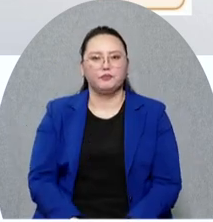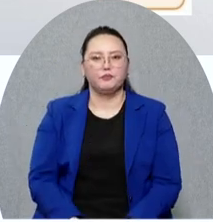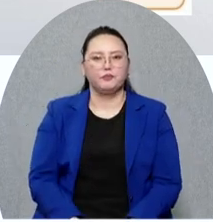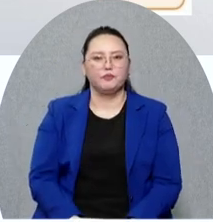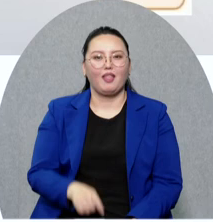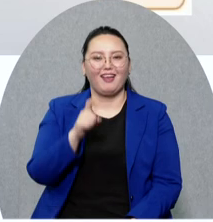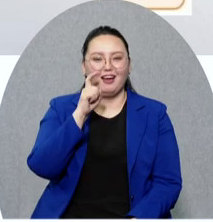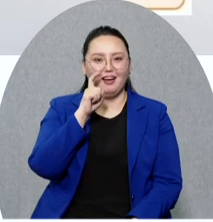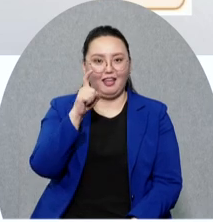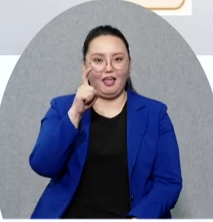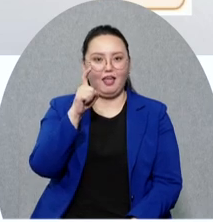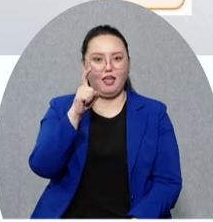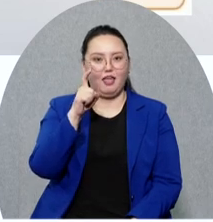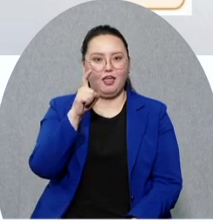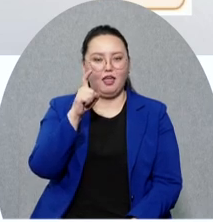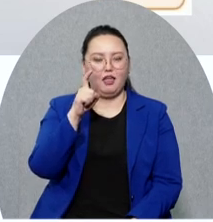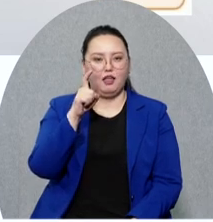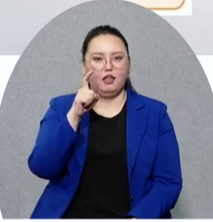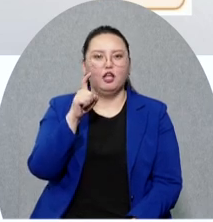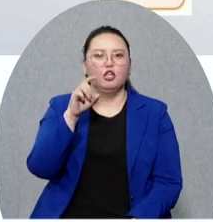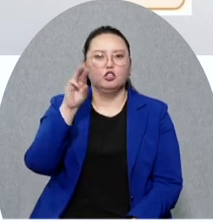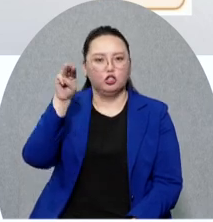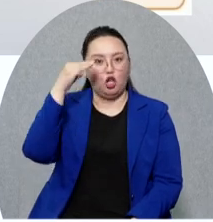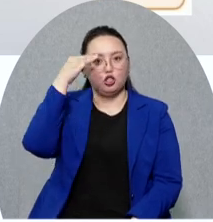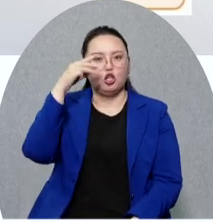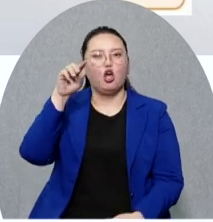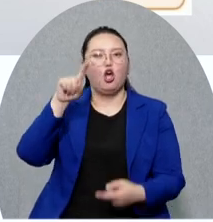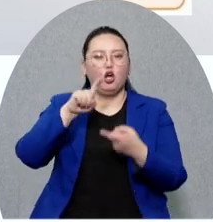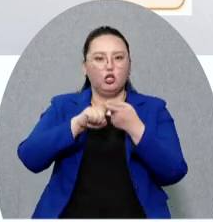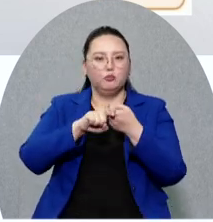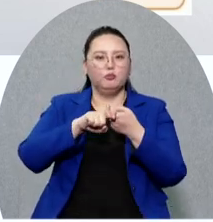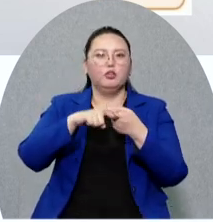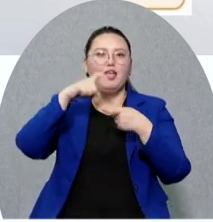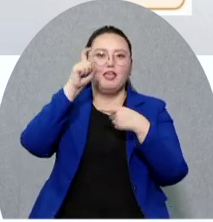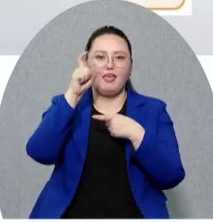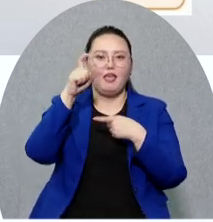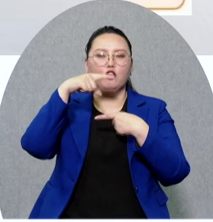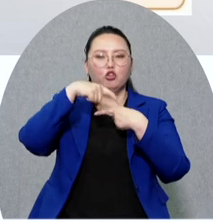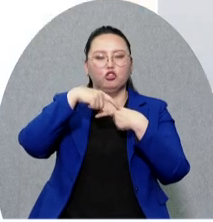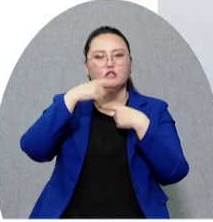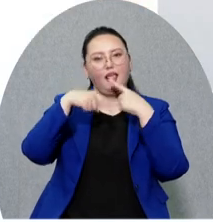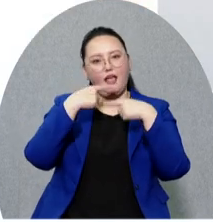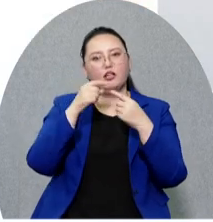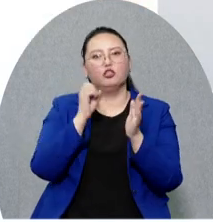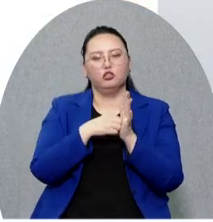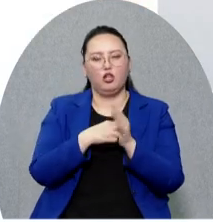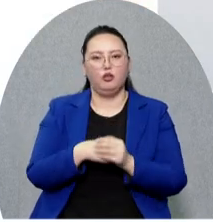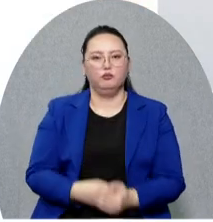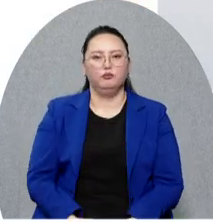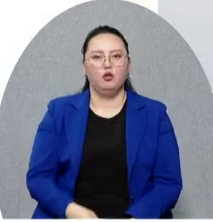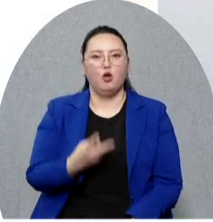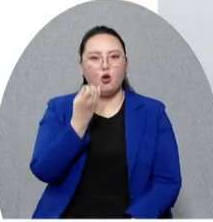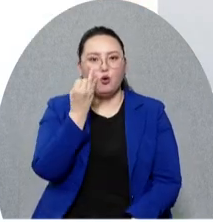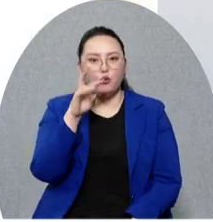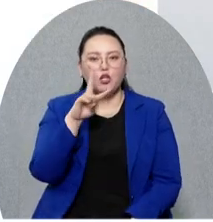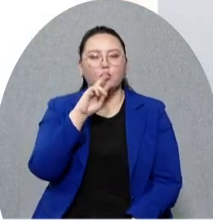баян хэрэгэлдэг үйл нэрийн хэ гэхгүйгээр тодтгон холбохын хэ нөхцөл гэж ярих нэ. За үйл язгуурыг